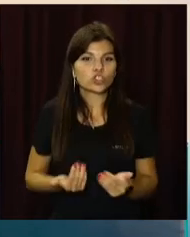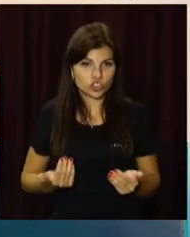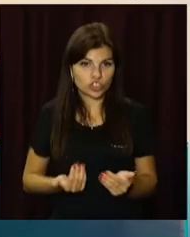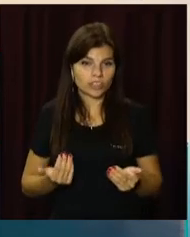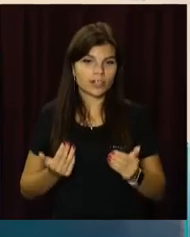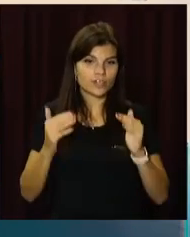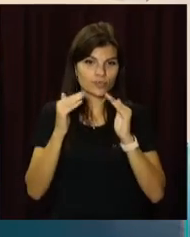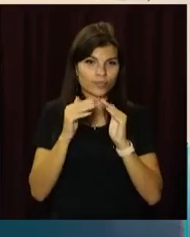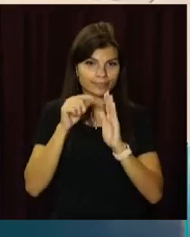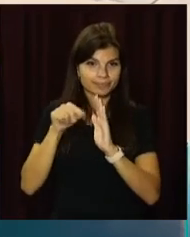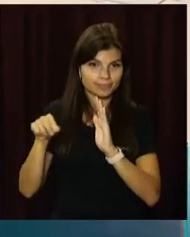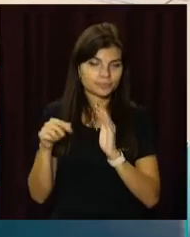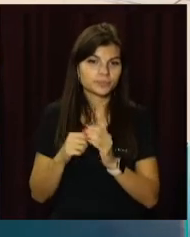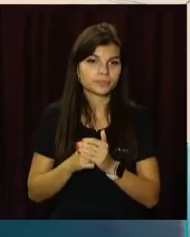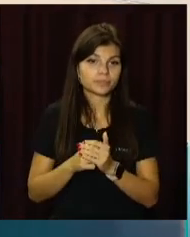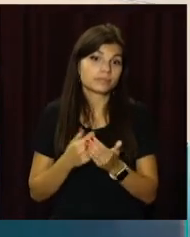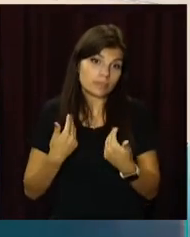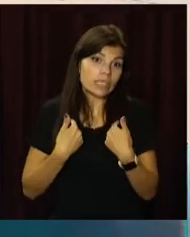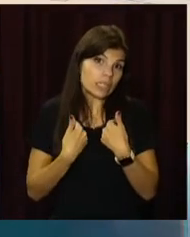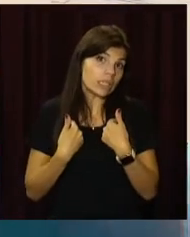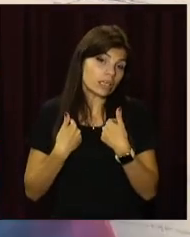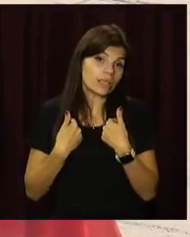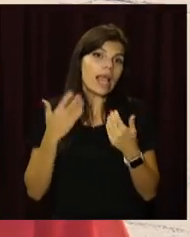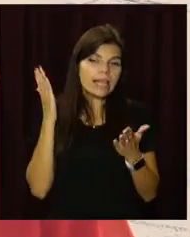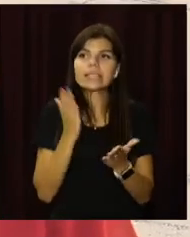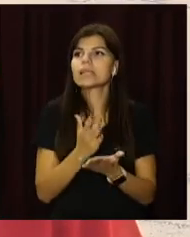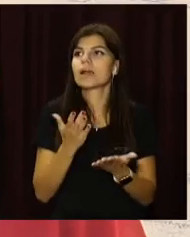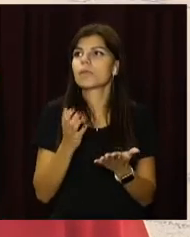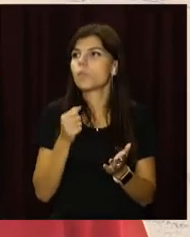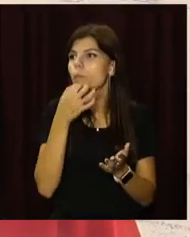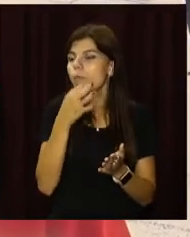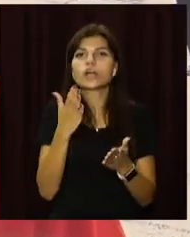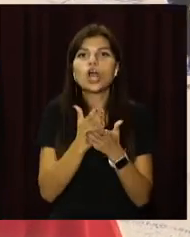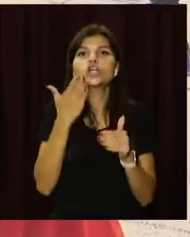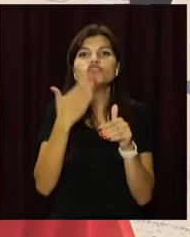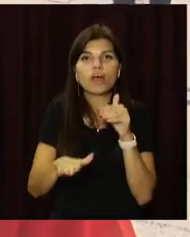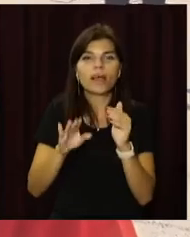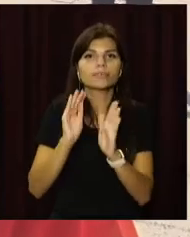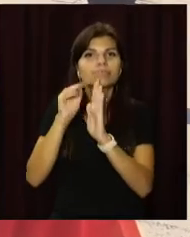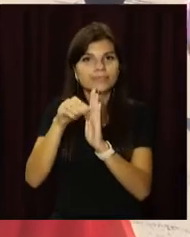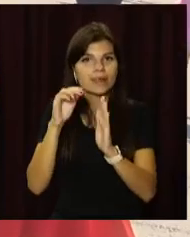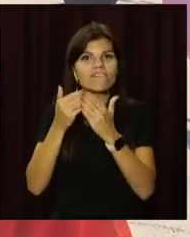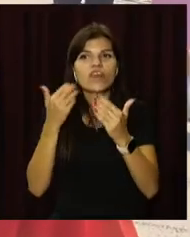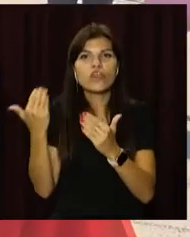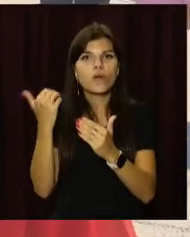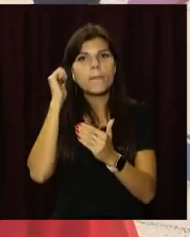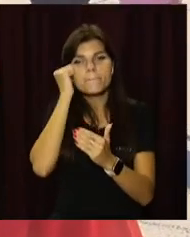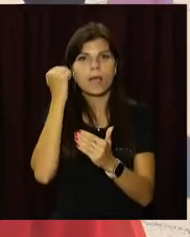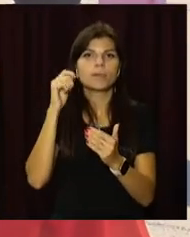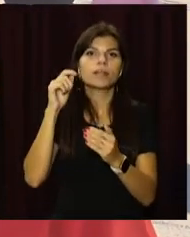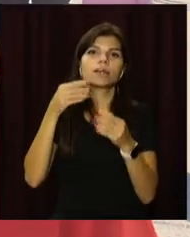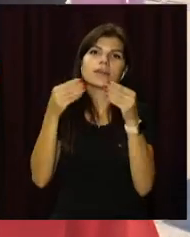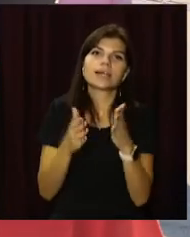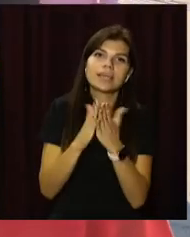жителя. Ну, я є якась частинка від його